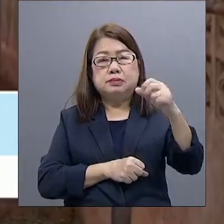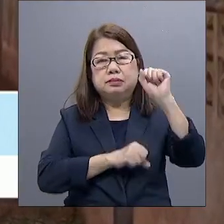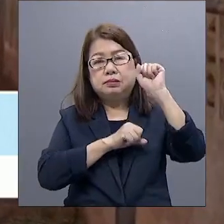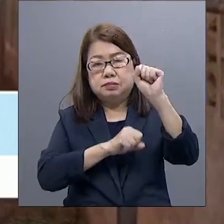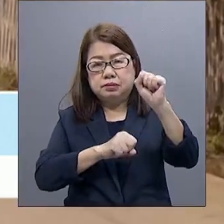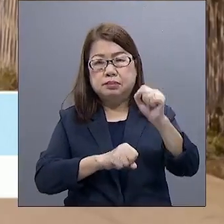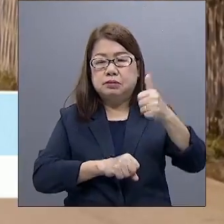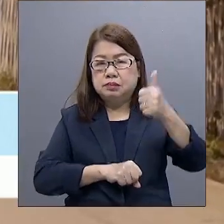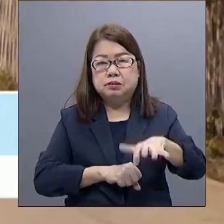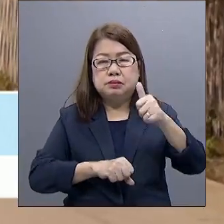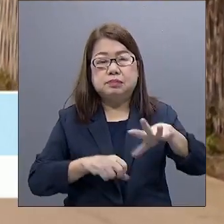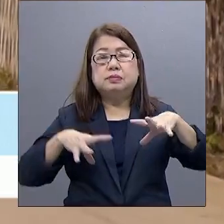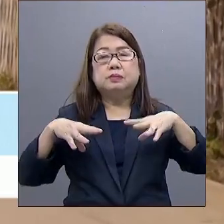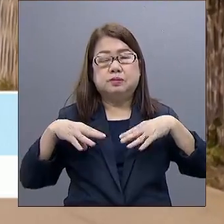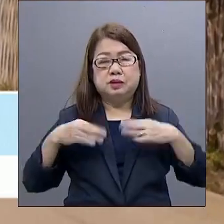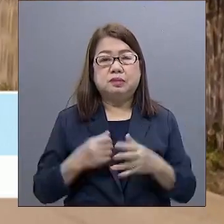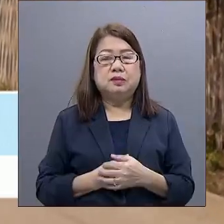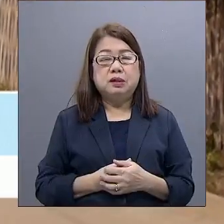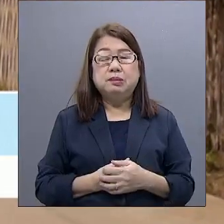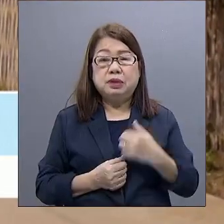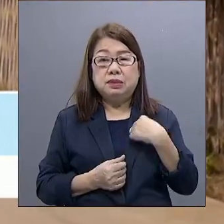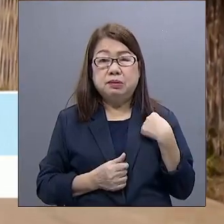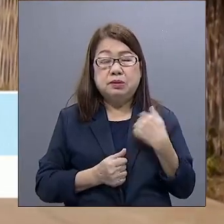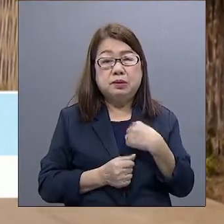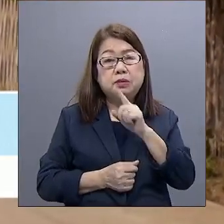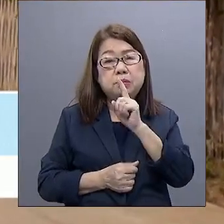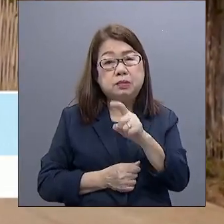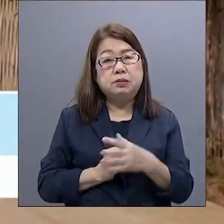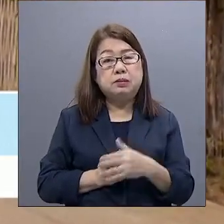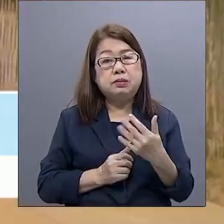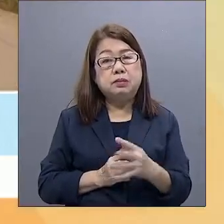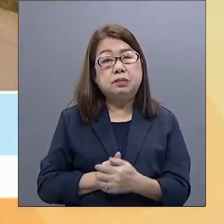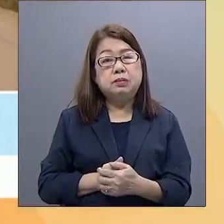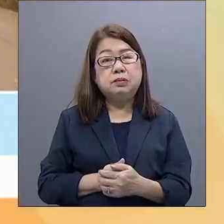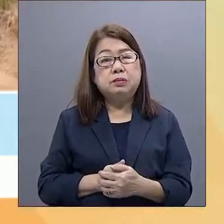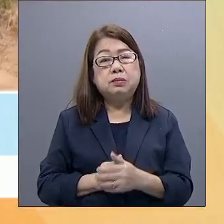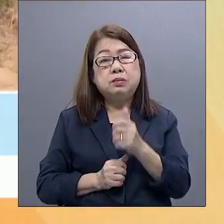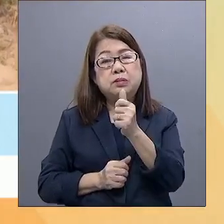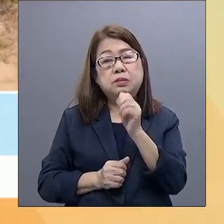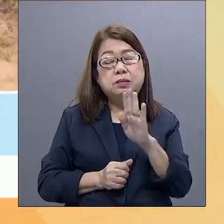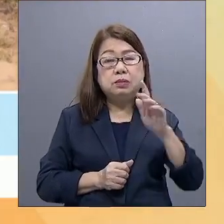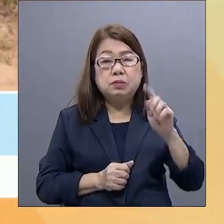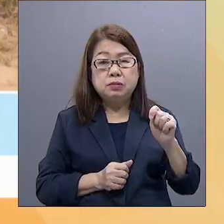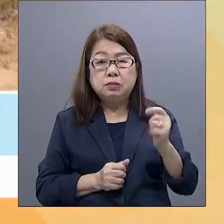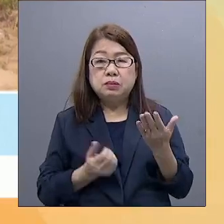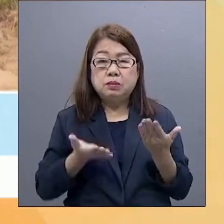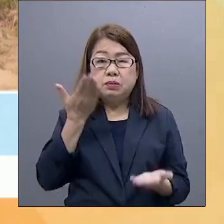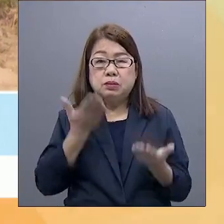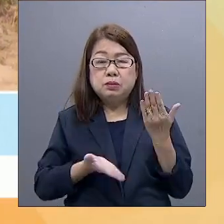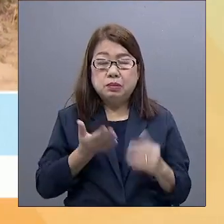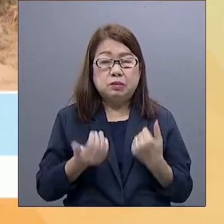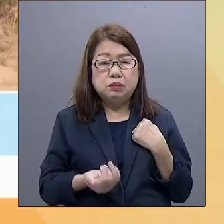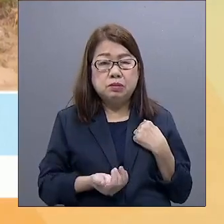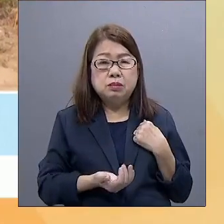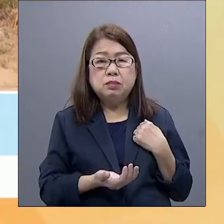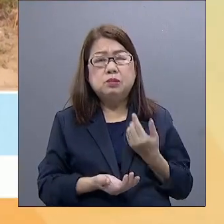่ะ นี่คส่งทเราทำได้ได้มีการสอถามท้องถินไคะว่นี่ มเปแค่เลยารขออนุญาตเองนะคะทำไมถ